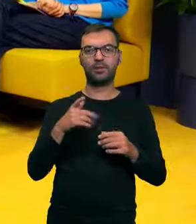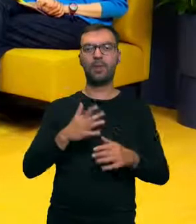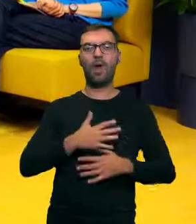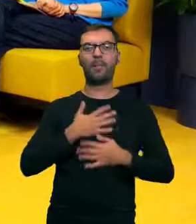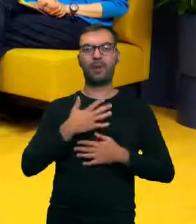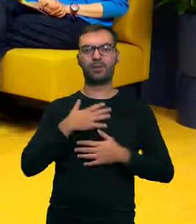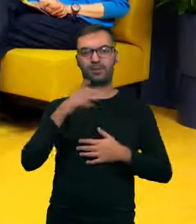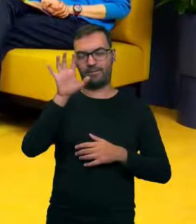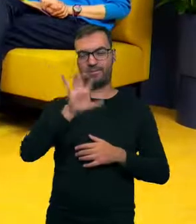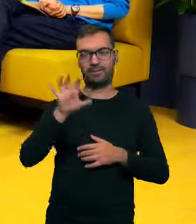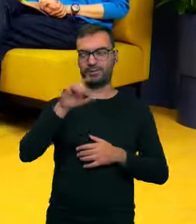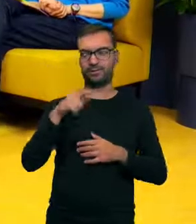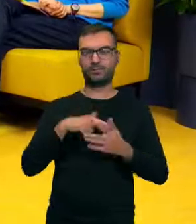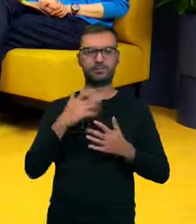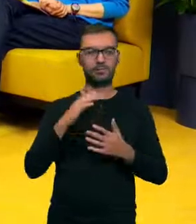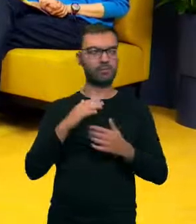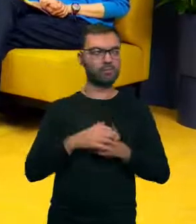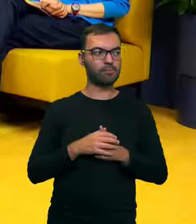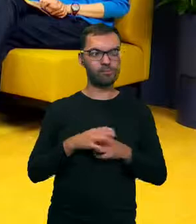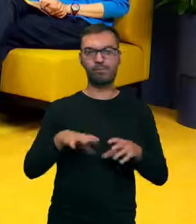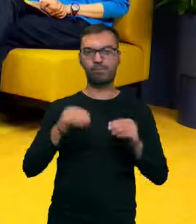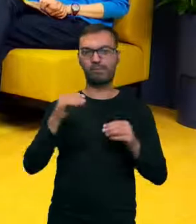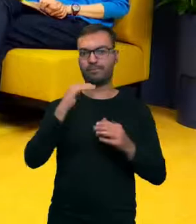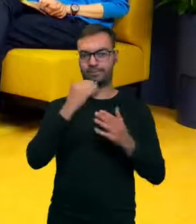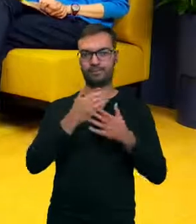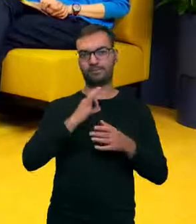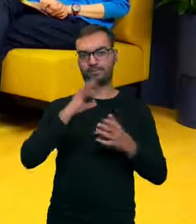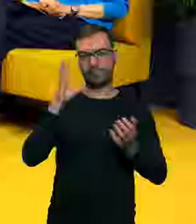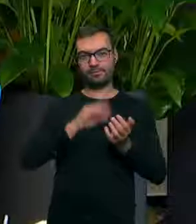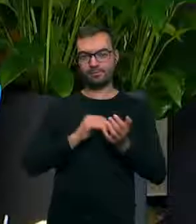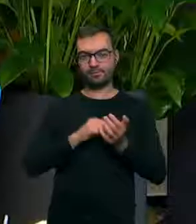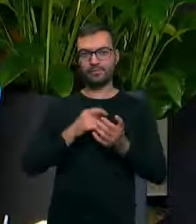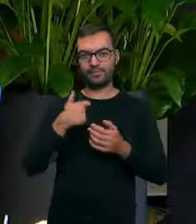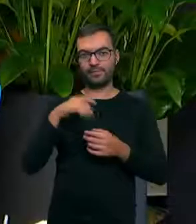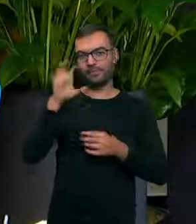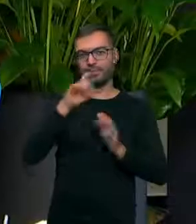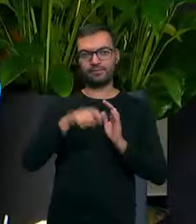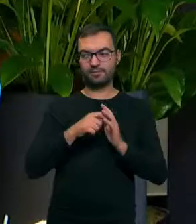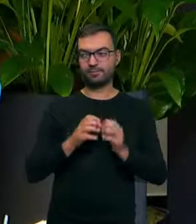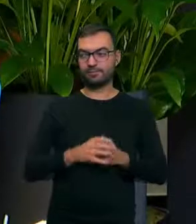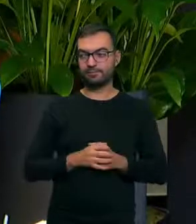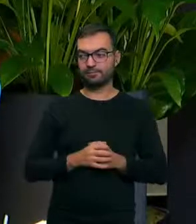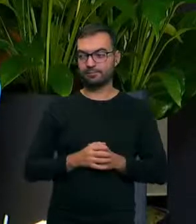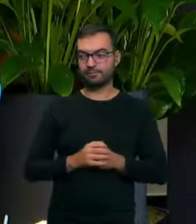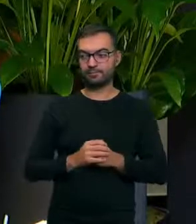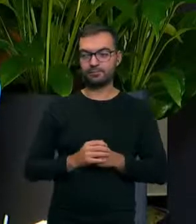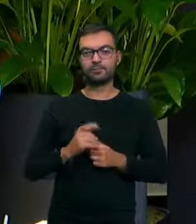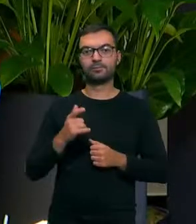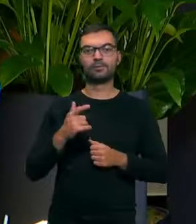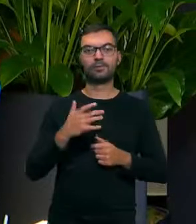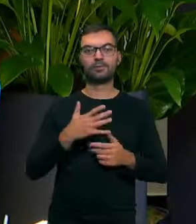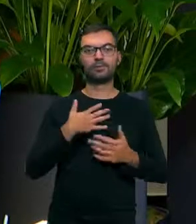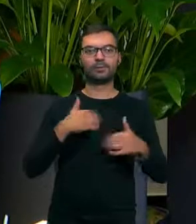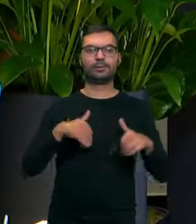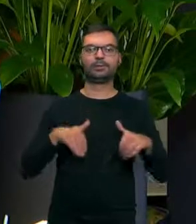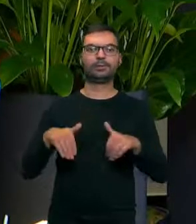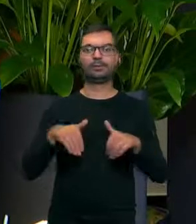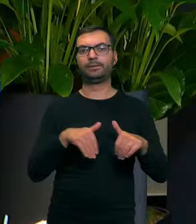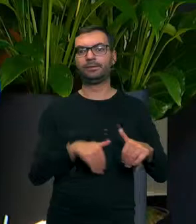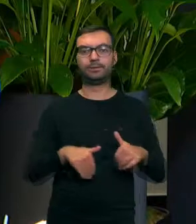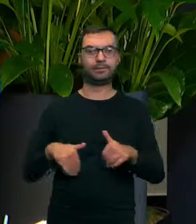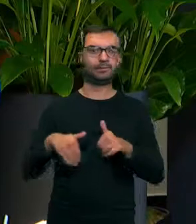które widz odczuwa, bo już tutaj się zwierzałam od początku ze swoich doświadczeń jako widza tego filmu, że poczuć tę bezsilność